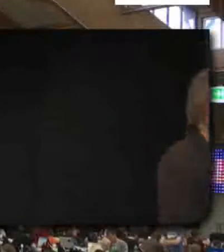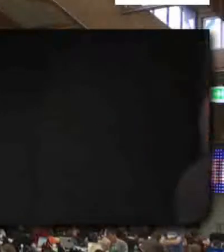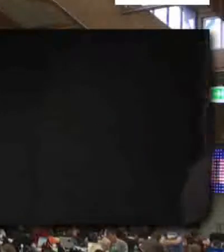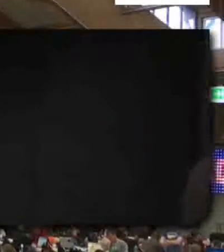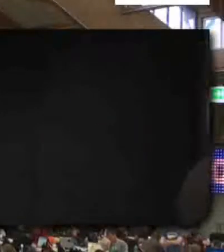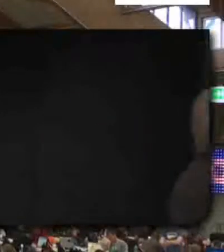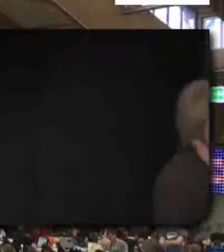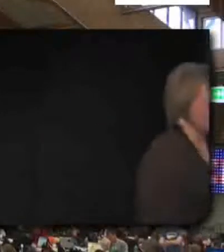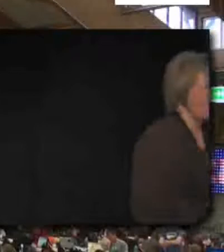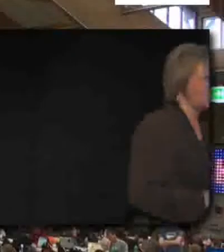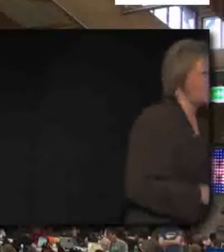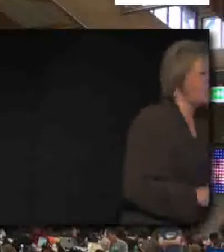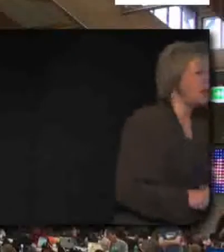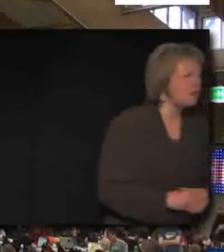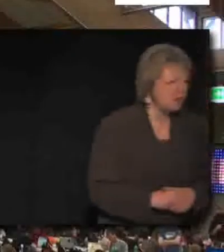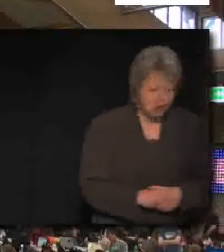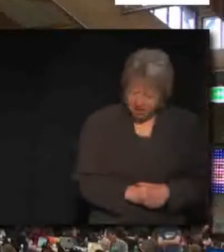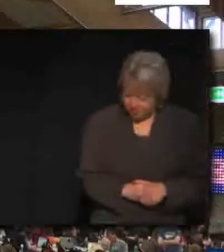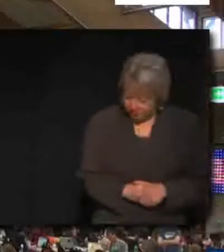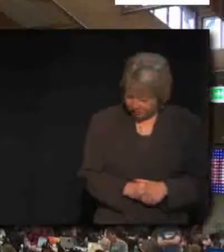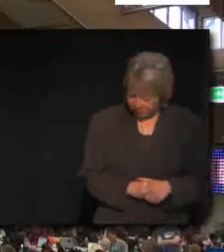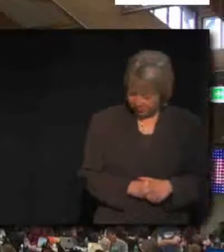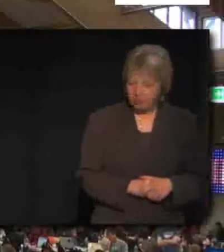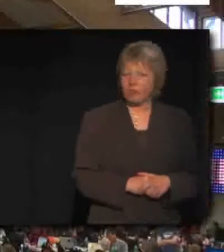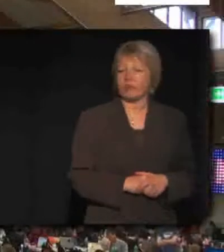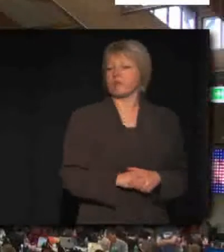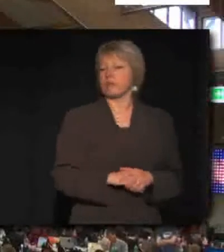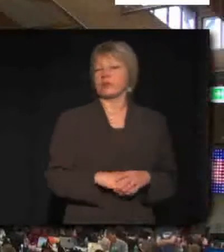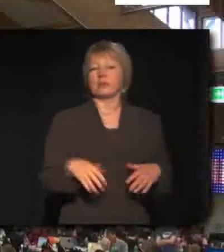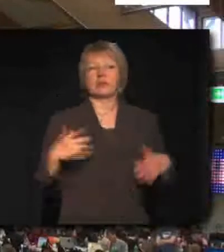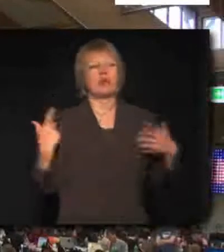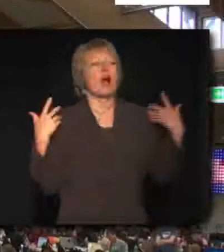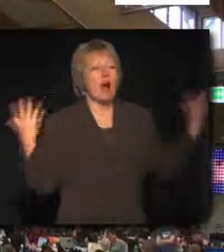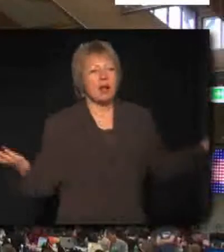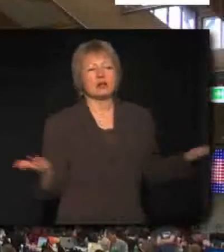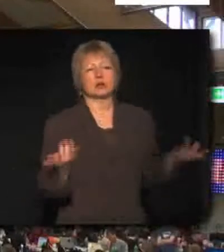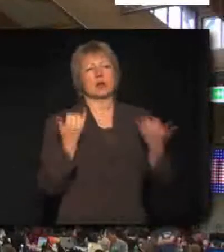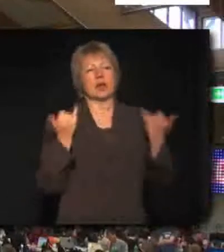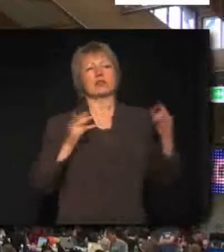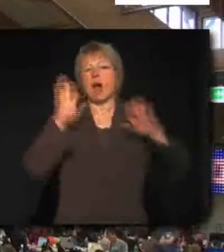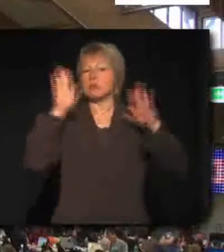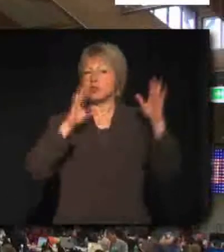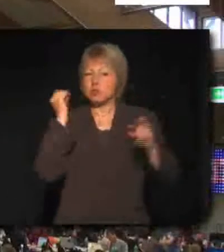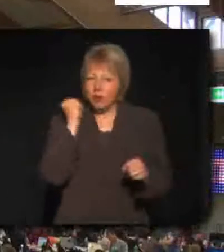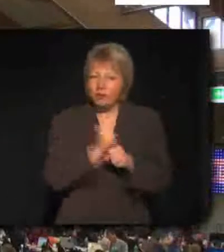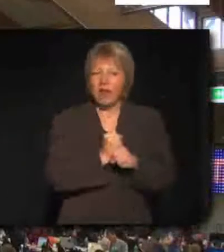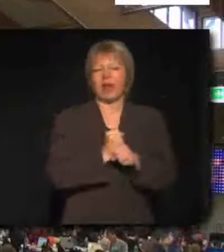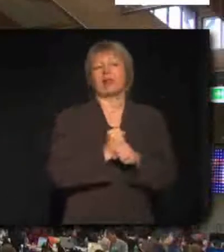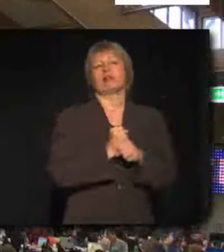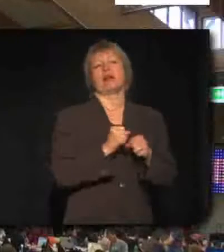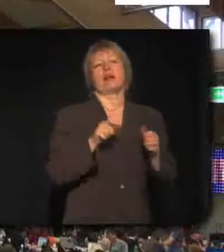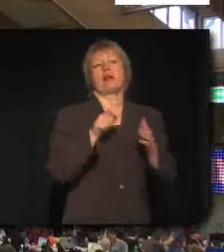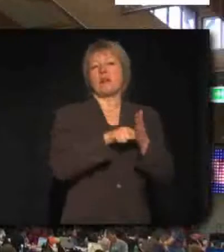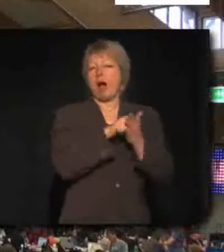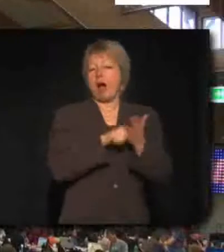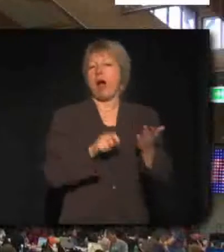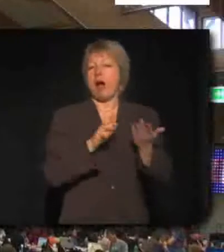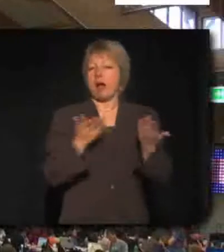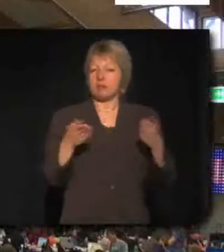so meine Liebe Versammlung ihr habt abgestimmt der Wagen ist geschlossen ihr dürft euch wieder Sitzplätze suchen und beruhigen